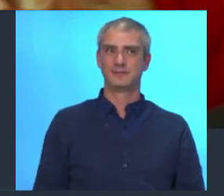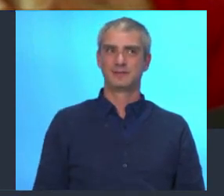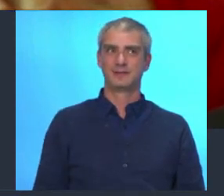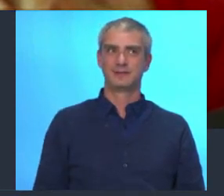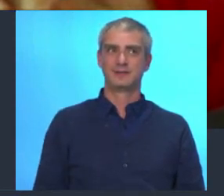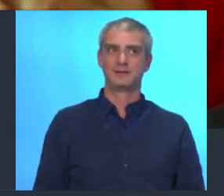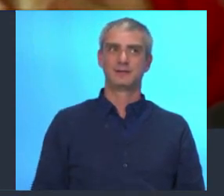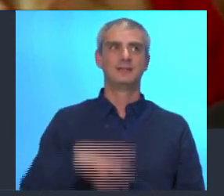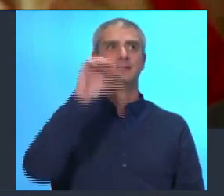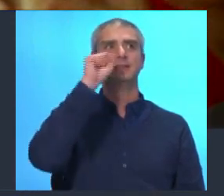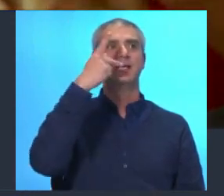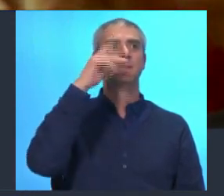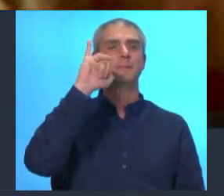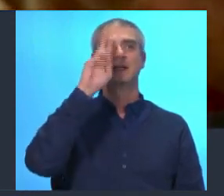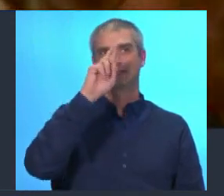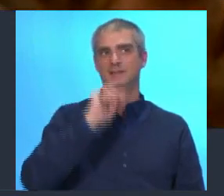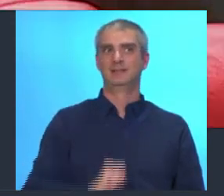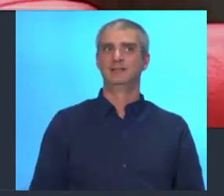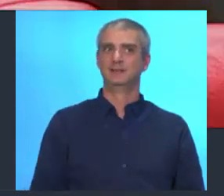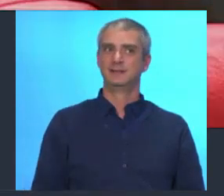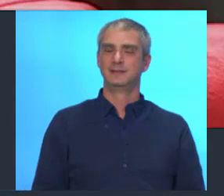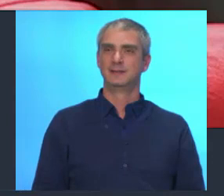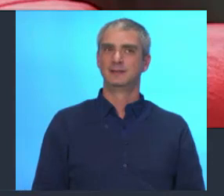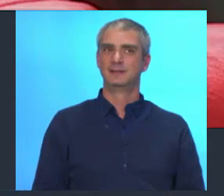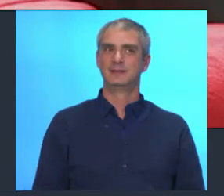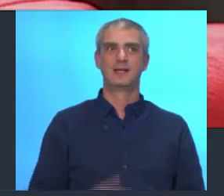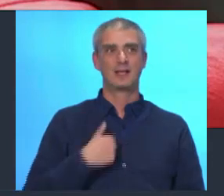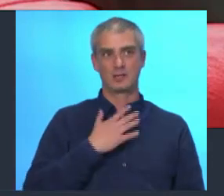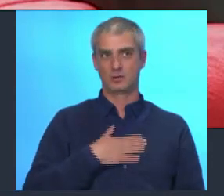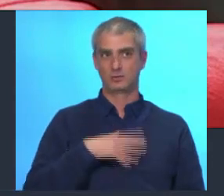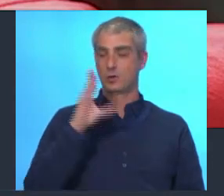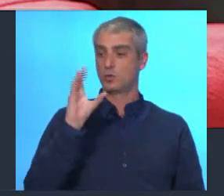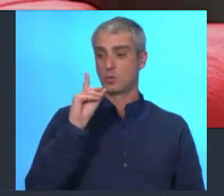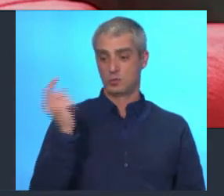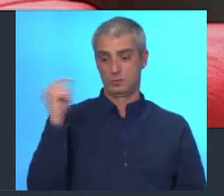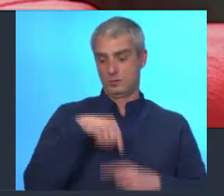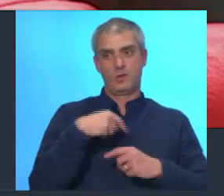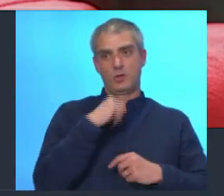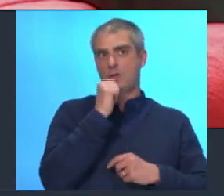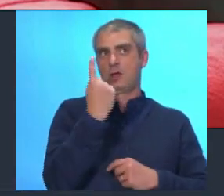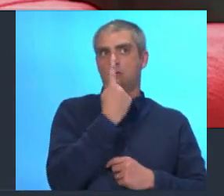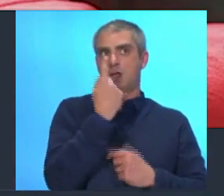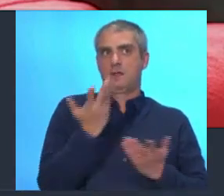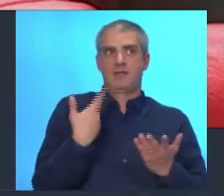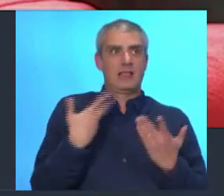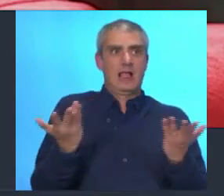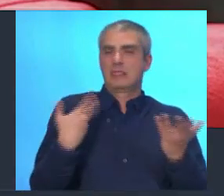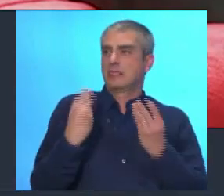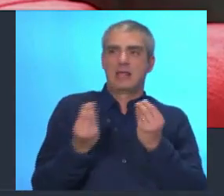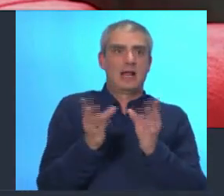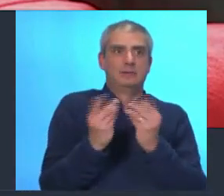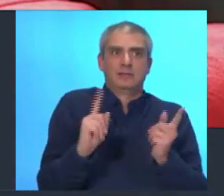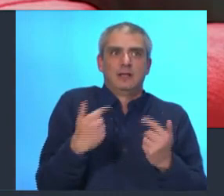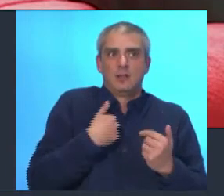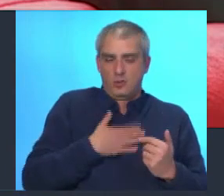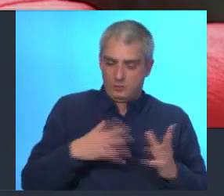בבית ספר ספיר. ספר ספיר. ספר ספיר. אני רוצה שדודו יבוא, כי אני לא רוצה להיות לבד, כי אין לי שם מי לשחק, אני רוצה